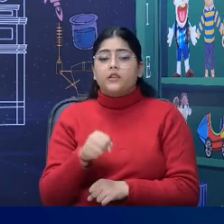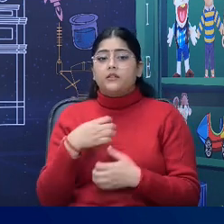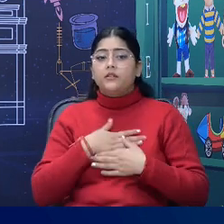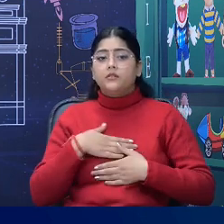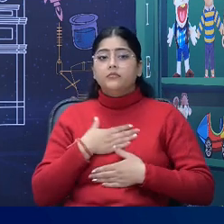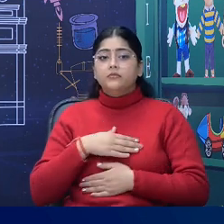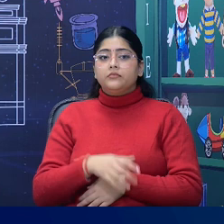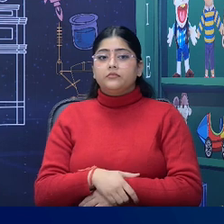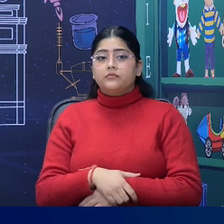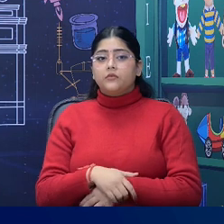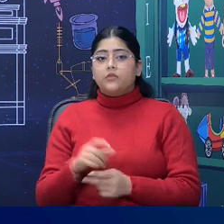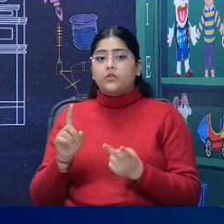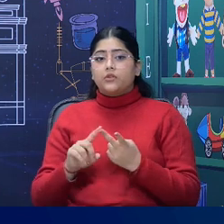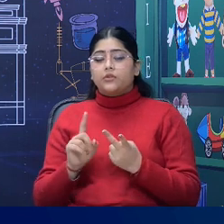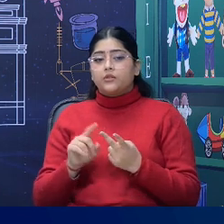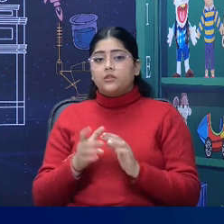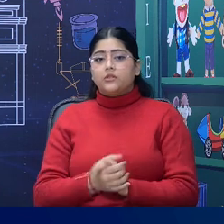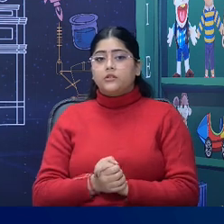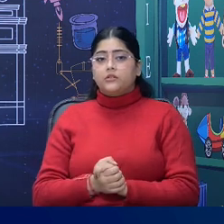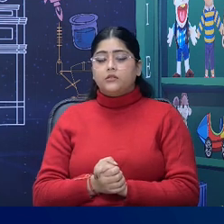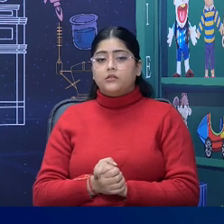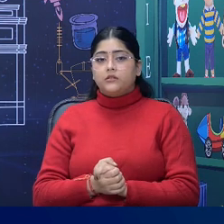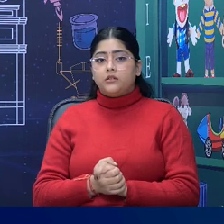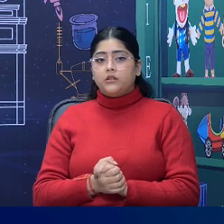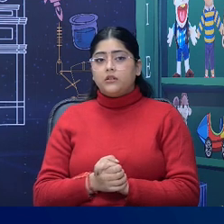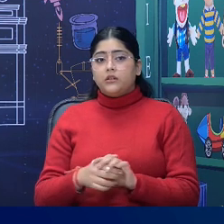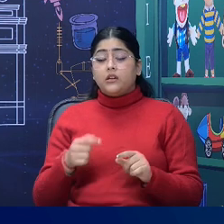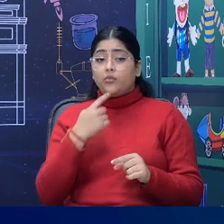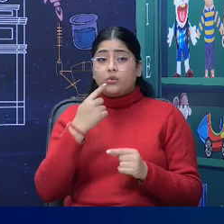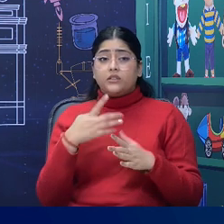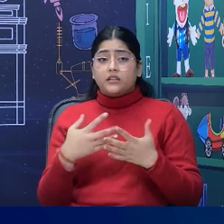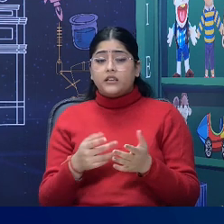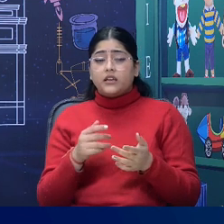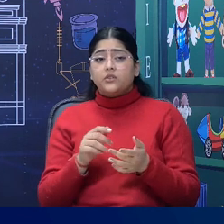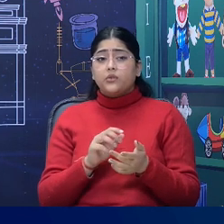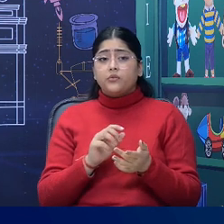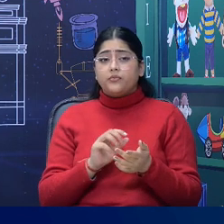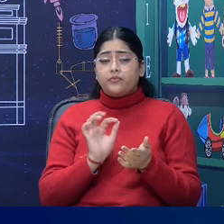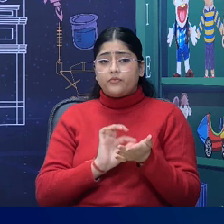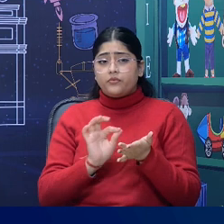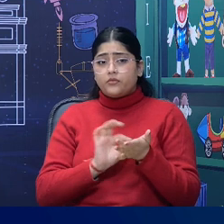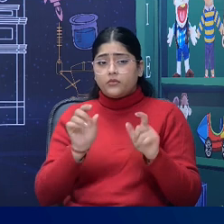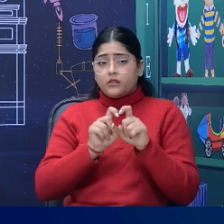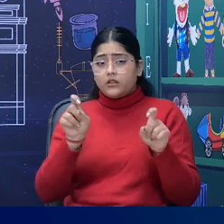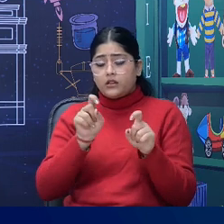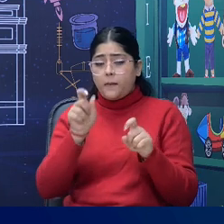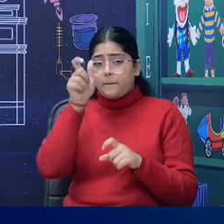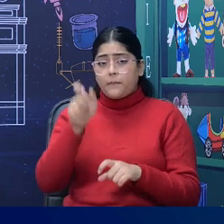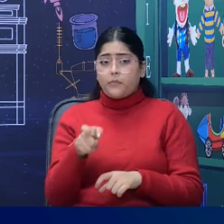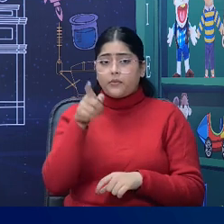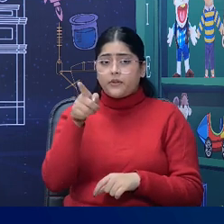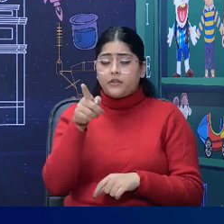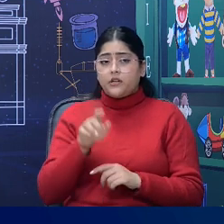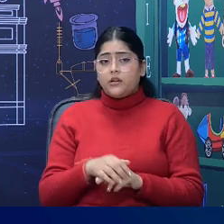आनंद आ रहा है दूसरी बात है कि आप यह देखेंगे कि एक व्यंग का की शैली में यही है कि वो पाठकों में